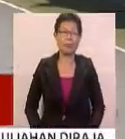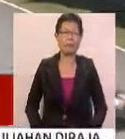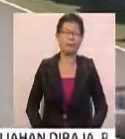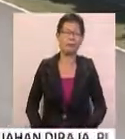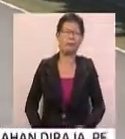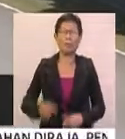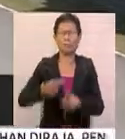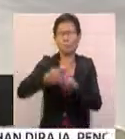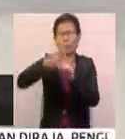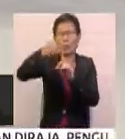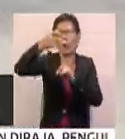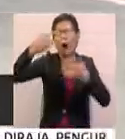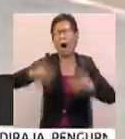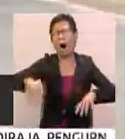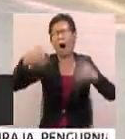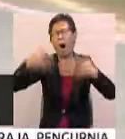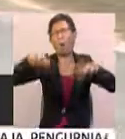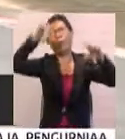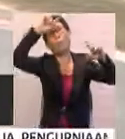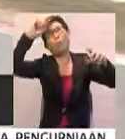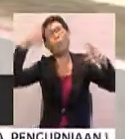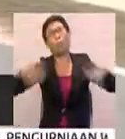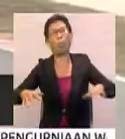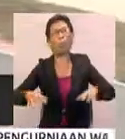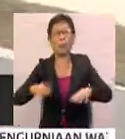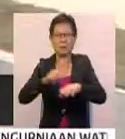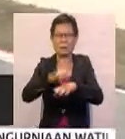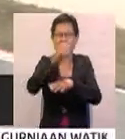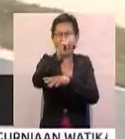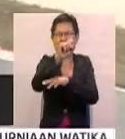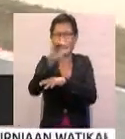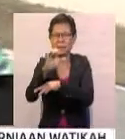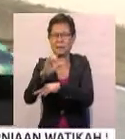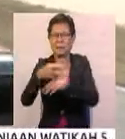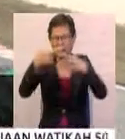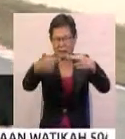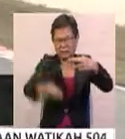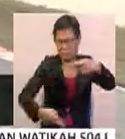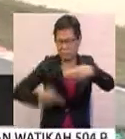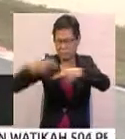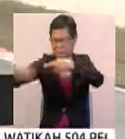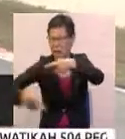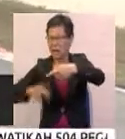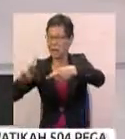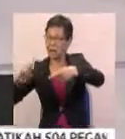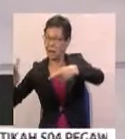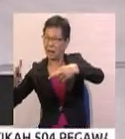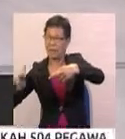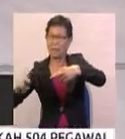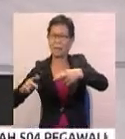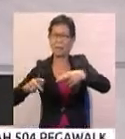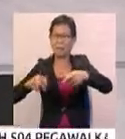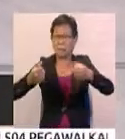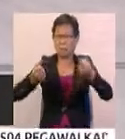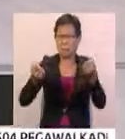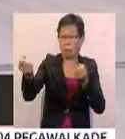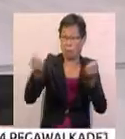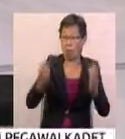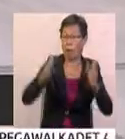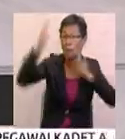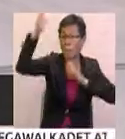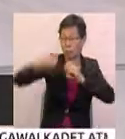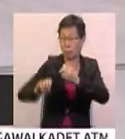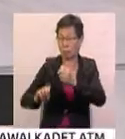Dengan suhu panas terik di litar, membawa kepada punca tayar kanan depan jentera pelumba negara meletup